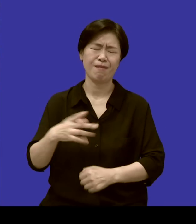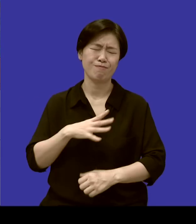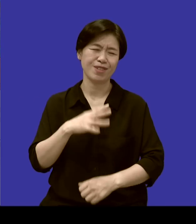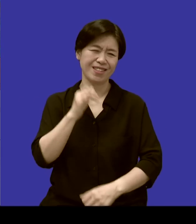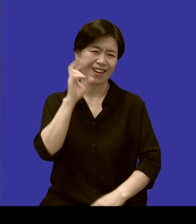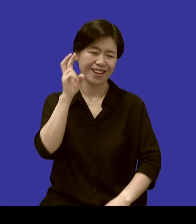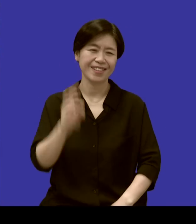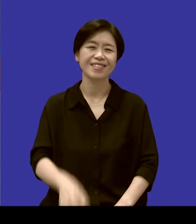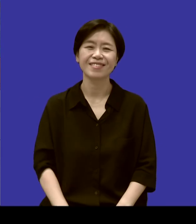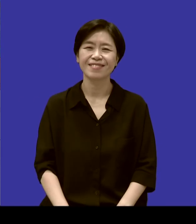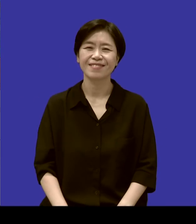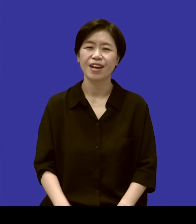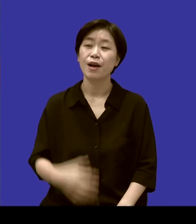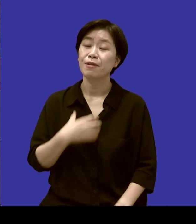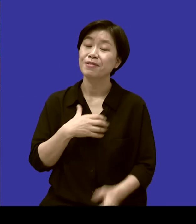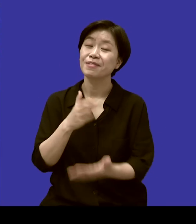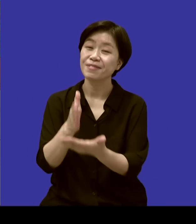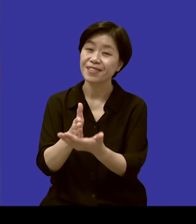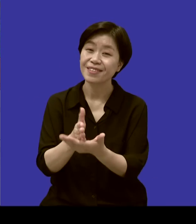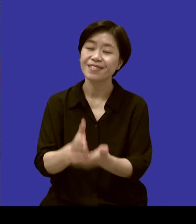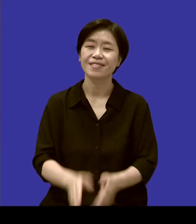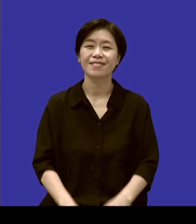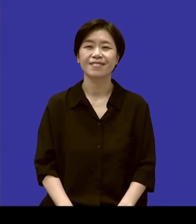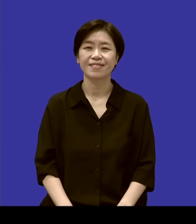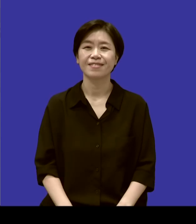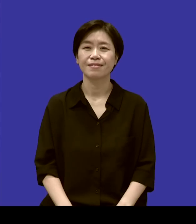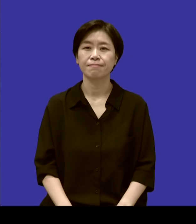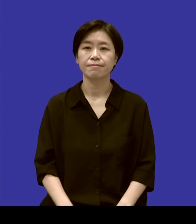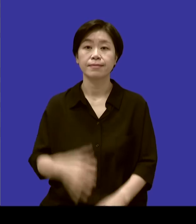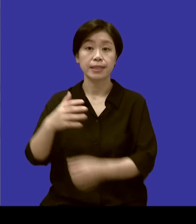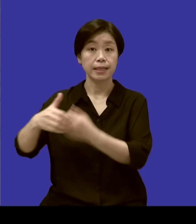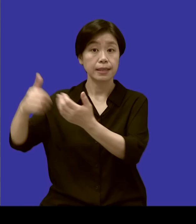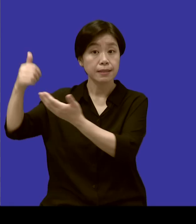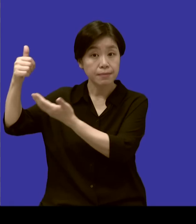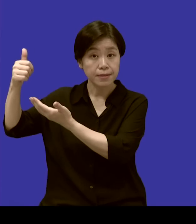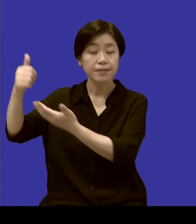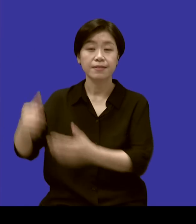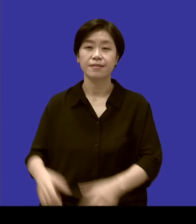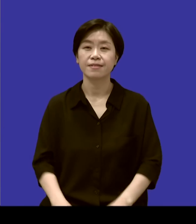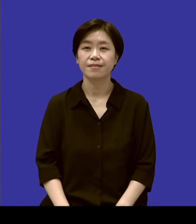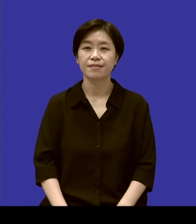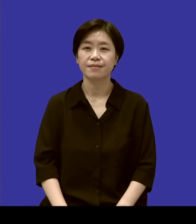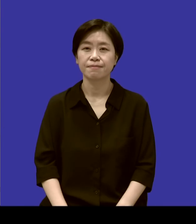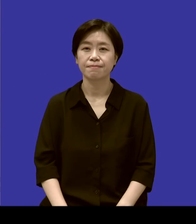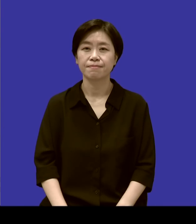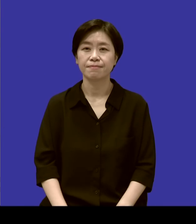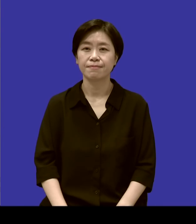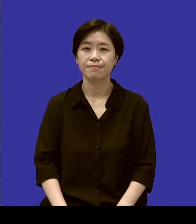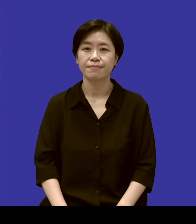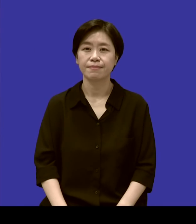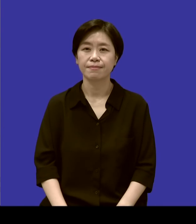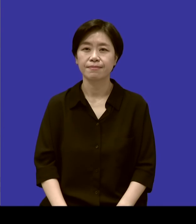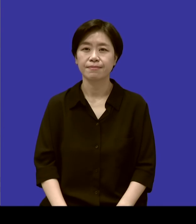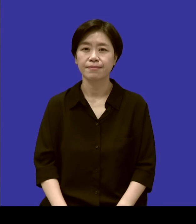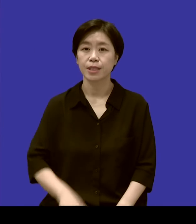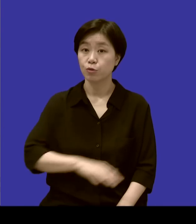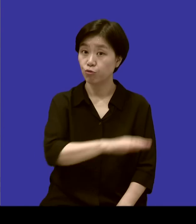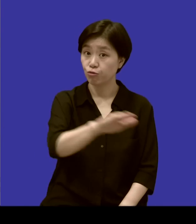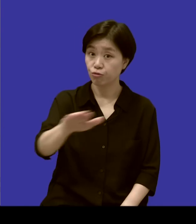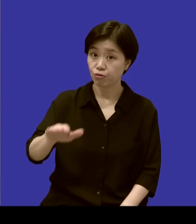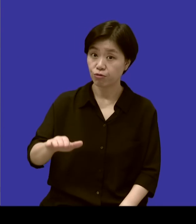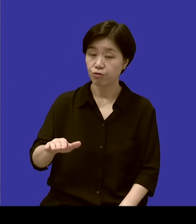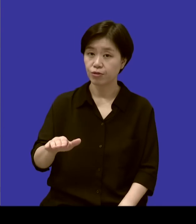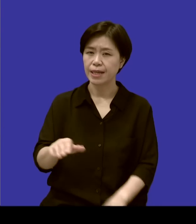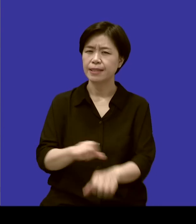하나님의 자녀는. 그럼요. 걱정하지 그래서, 마세요. 예. 그래서 또 하나님은 우리의 또 그 어떤 그 우리의 그 특성을